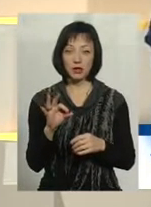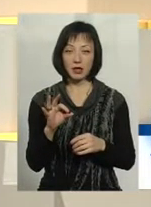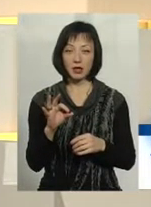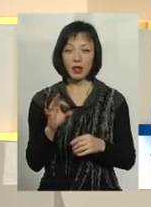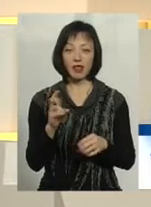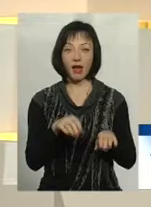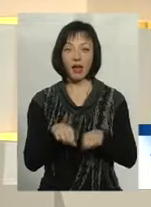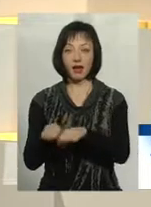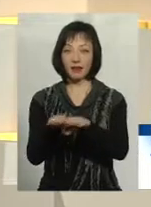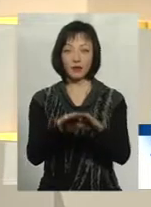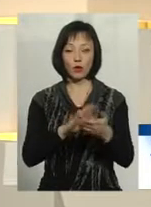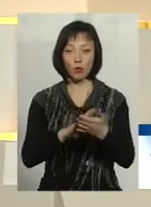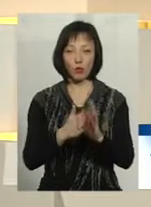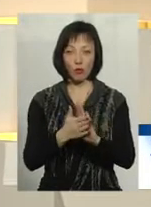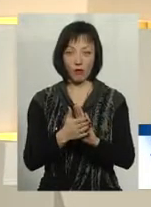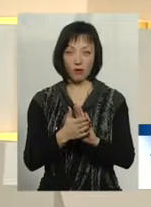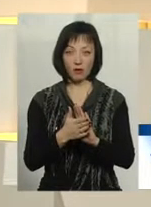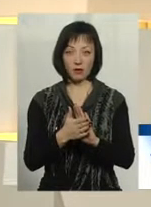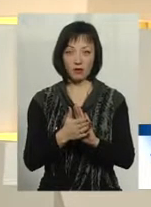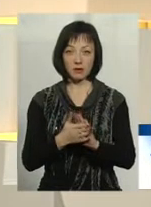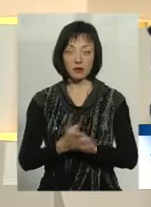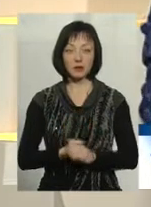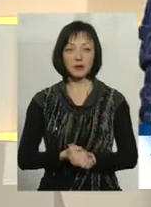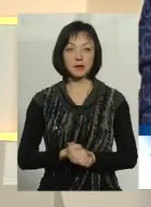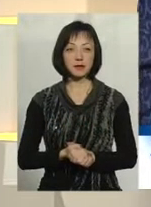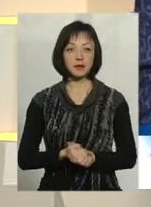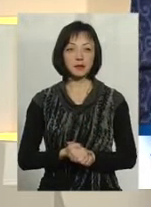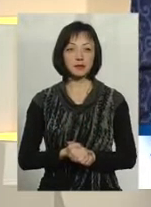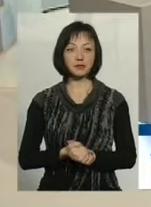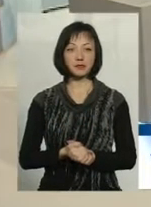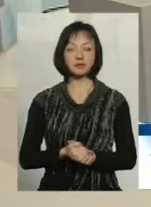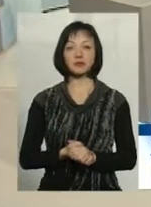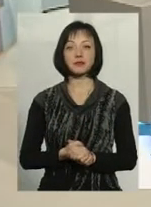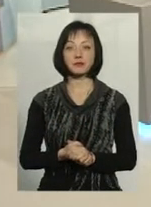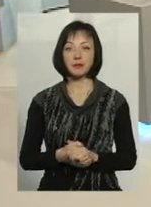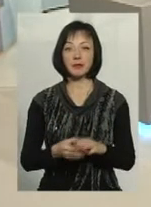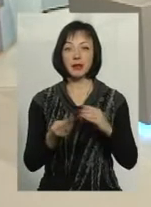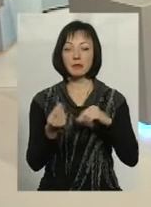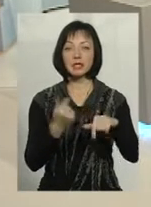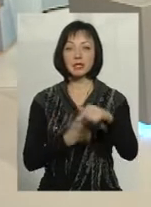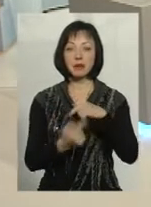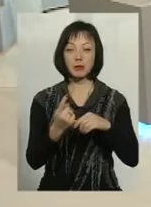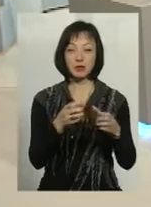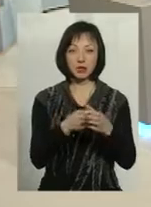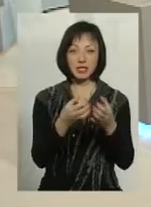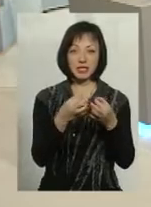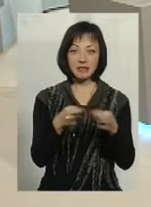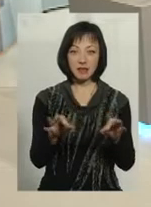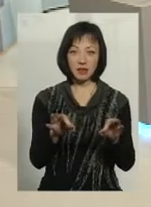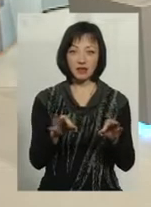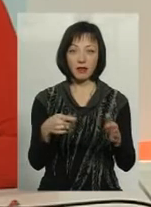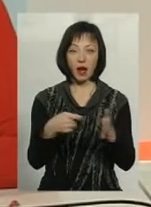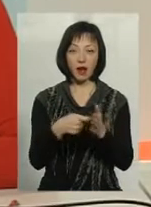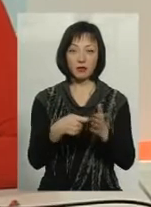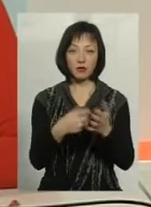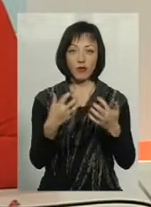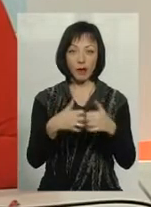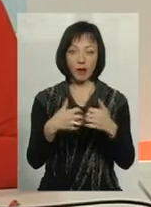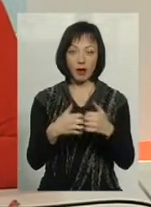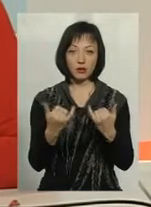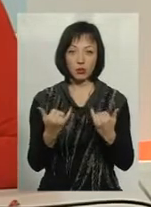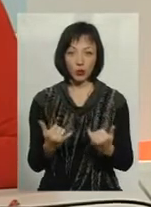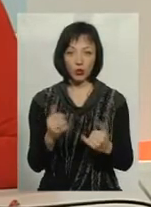апаратів. Як ви можете проконтролювати, який в них дохід? Ну, хай вони собі мають великий дохід, але чи правильно